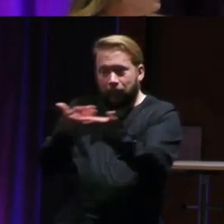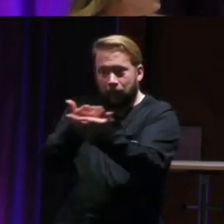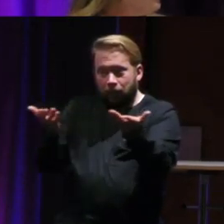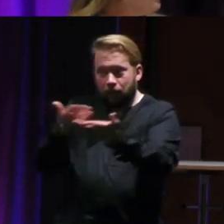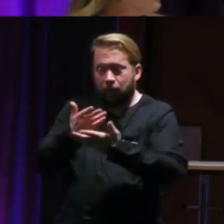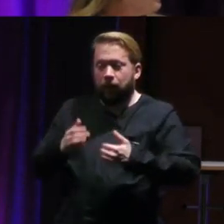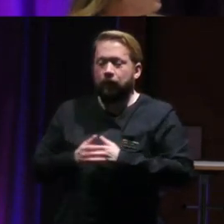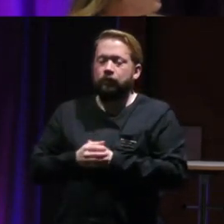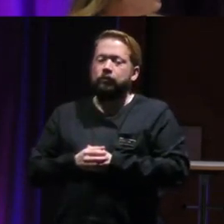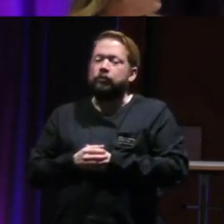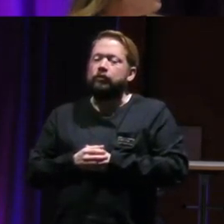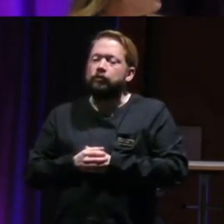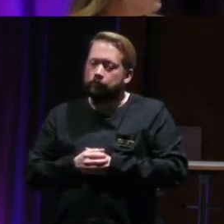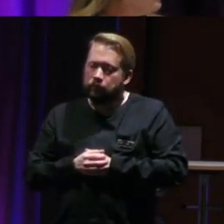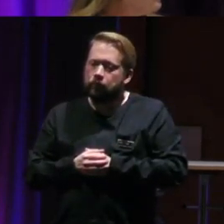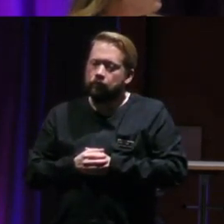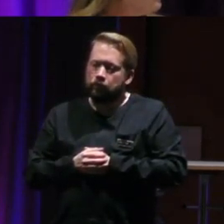с феминистками.